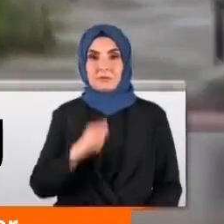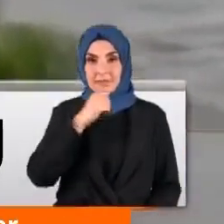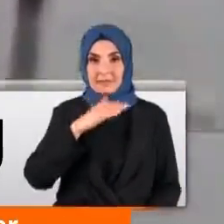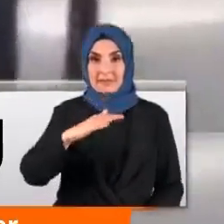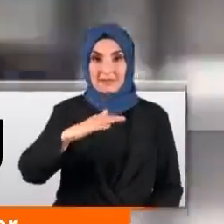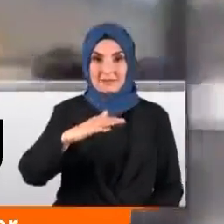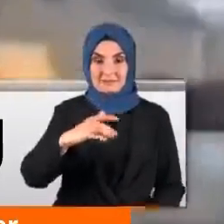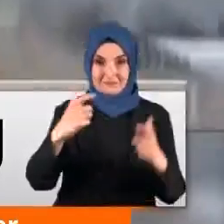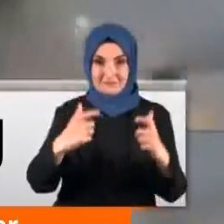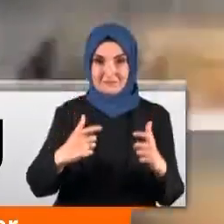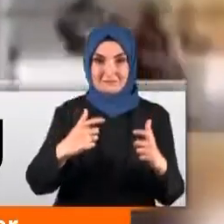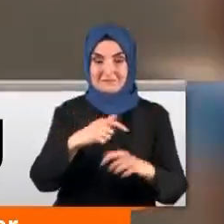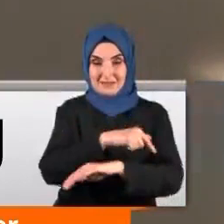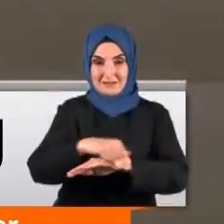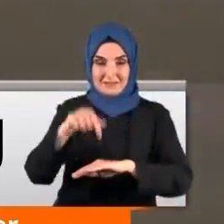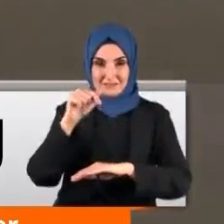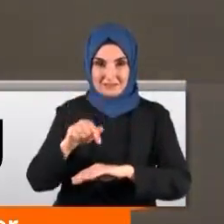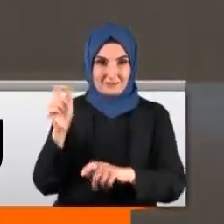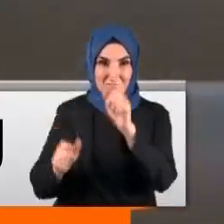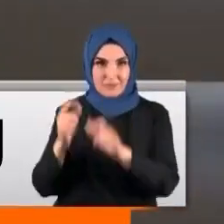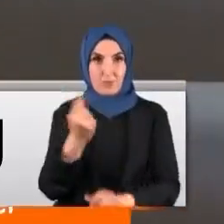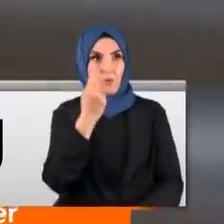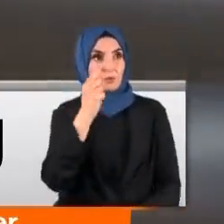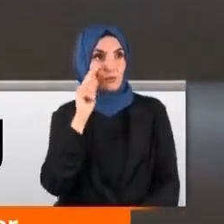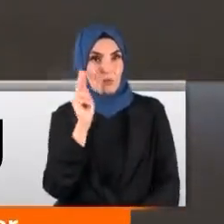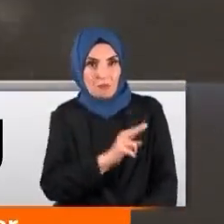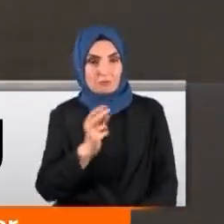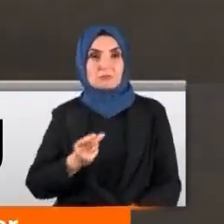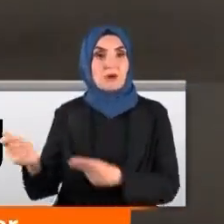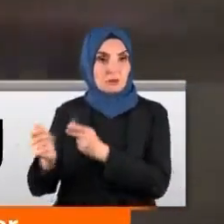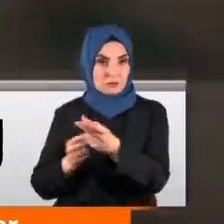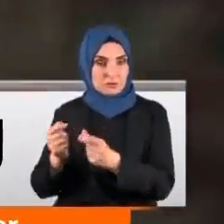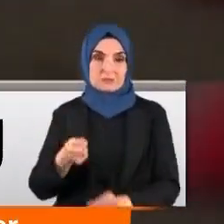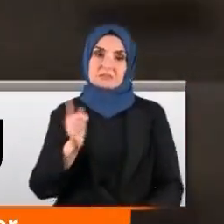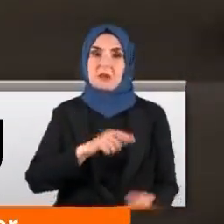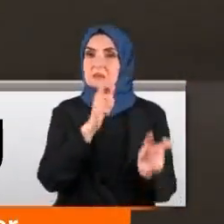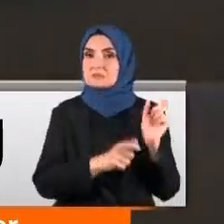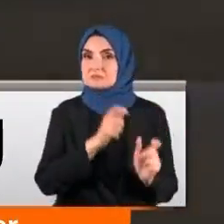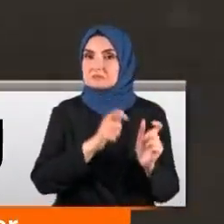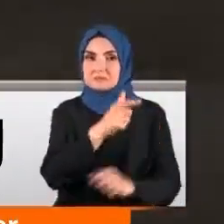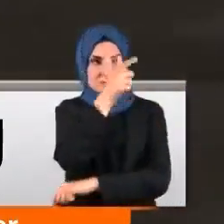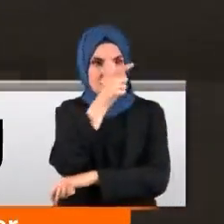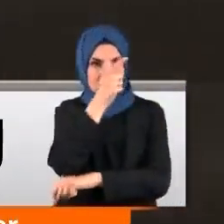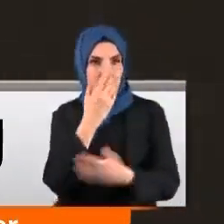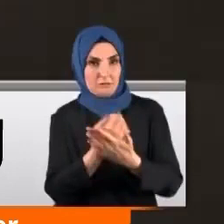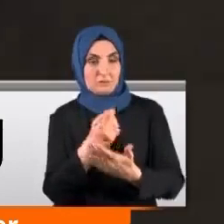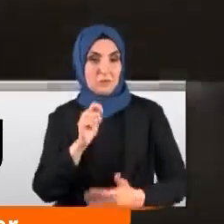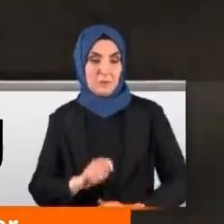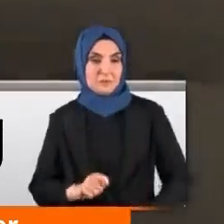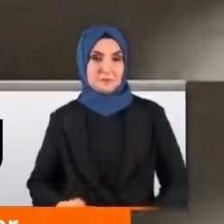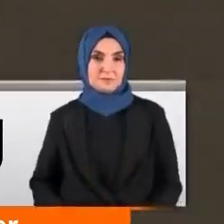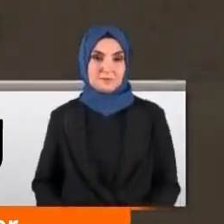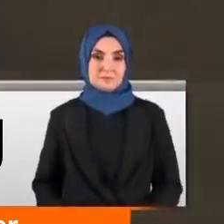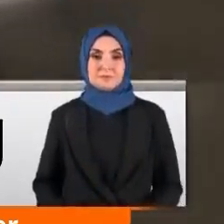Sahildekilerin bir kısmı hortumu görünce kaçtı, diğerleri ise o anları cep telefonu kamerasıyla kaydetmeye başladı.